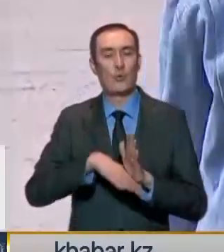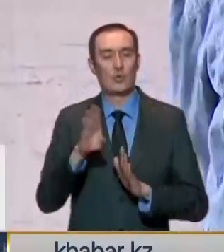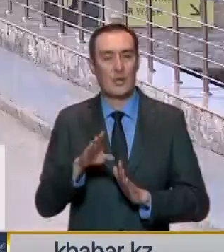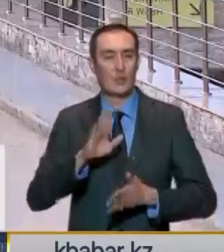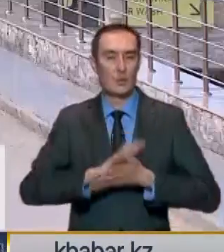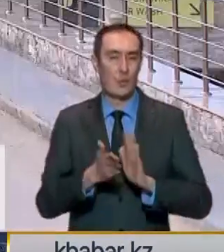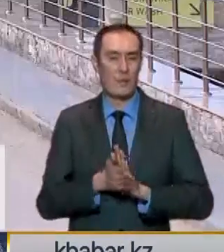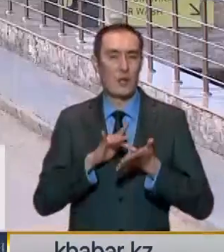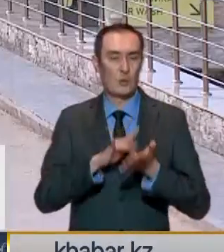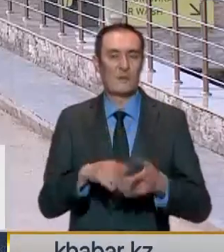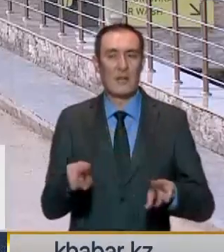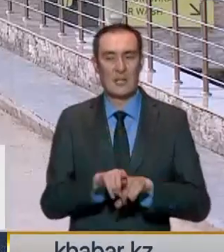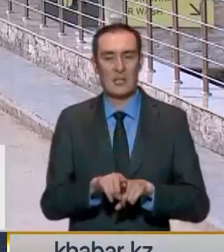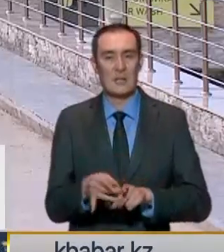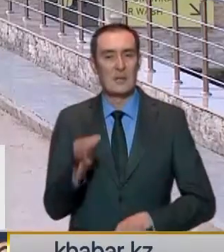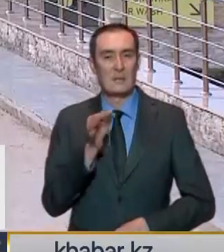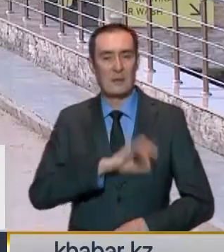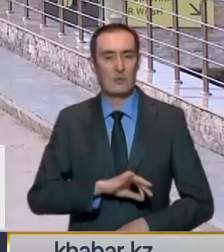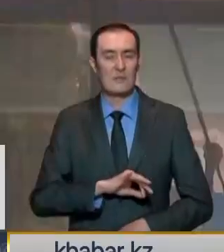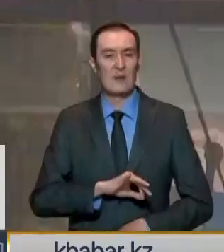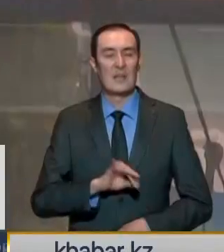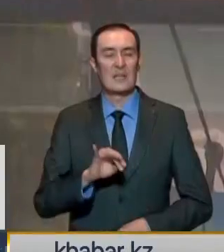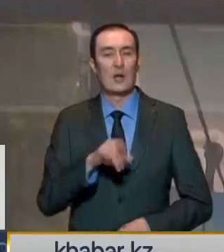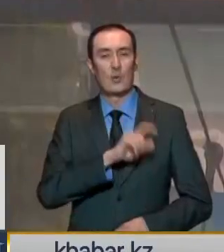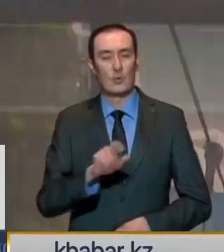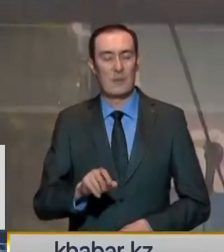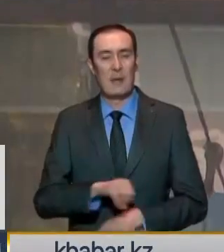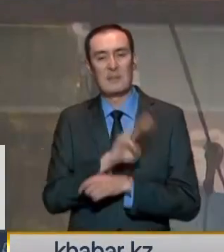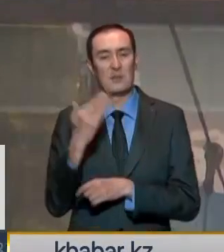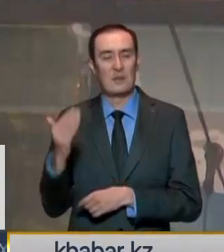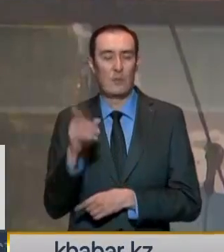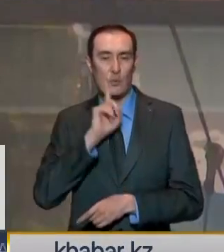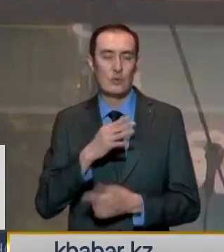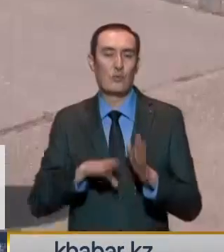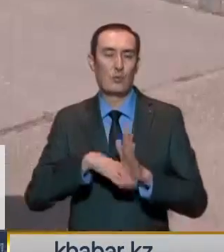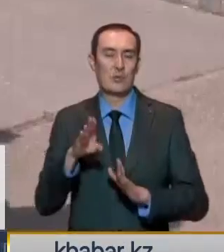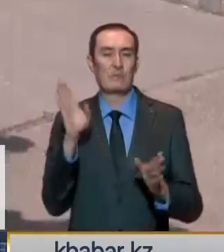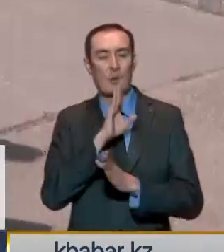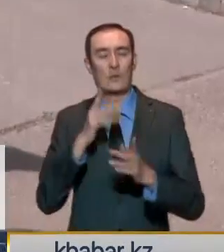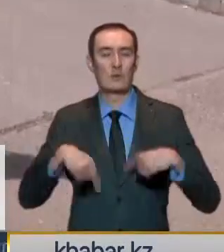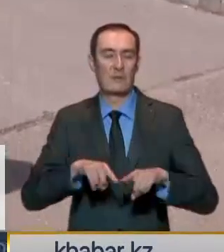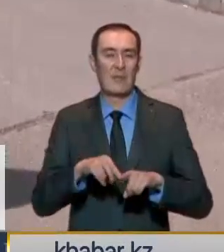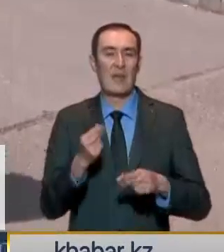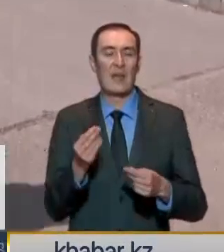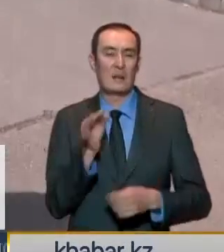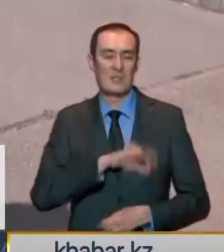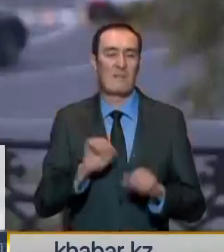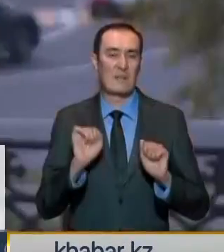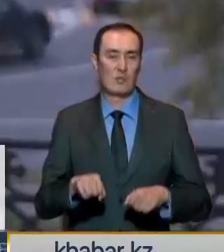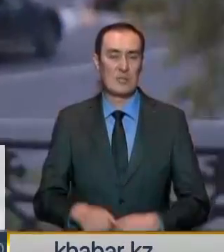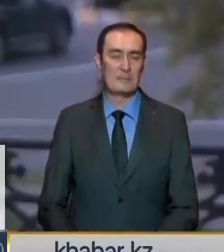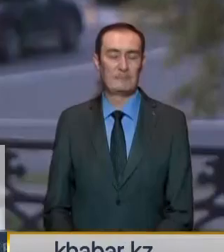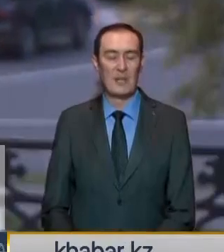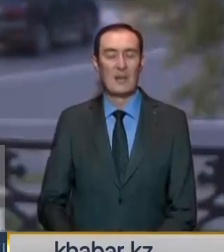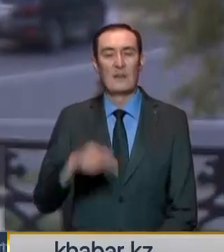улучшает условия для туристов, но и приносит значительные преимущества местным жителям, обеспечивая им доступ к улучшенным природным зонам и экономические возможности.